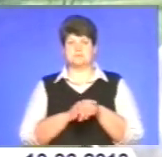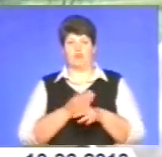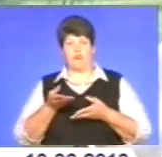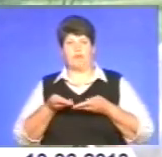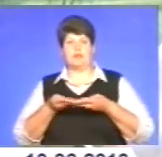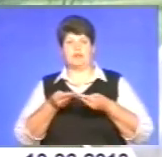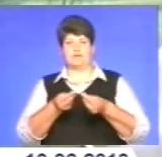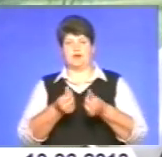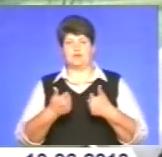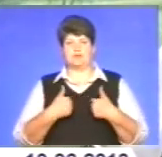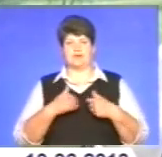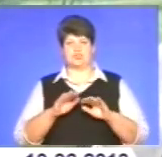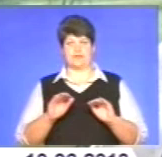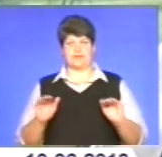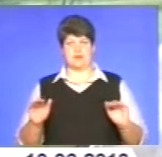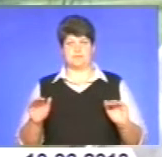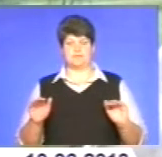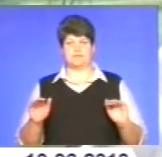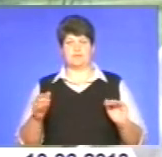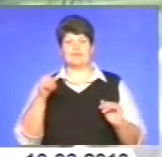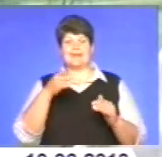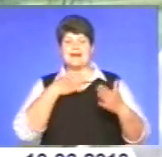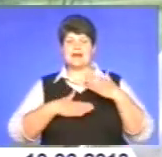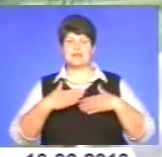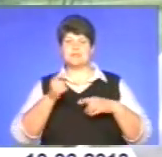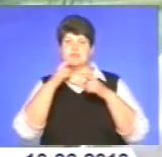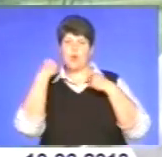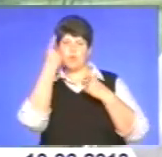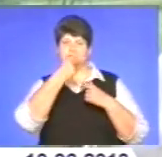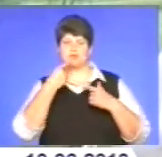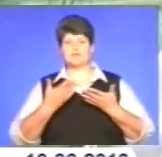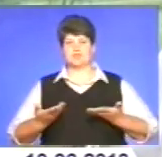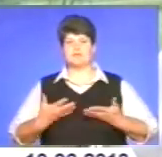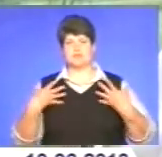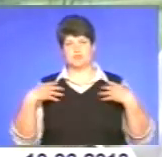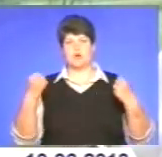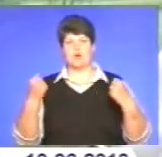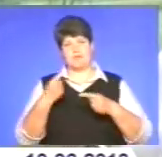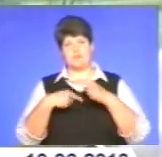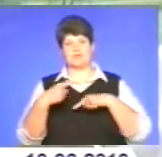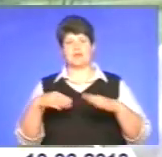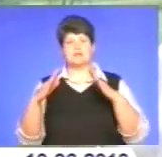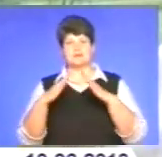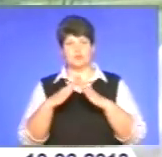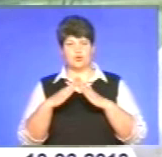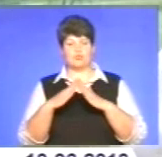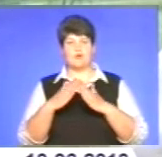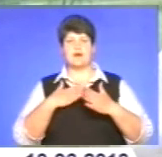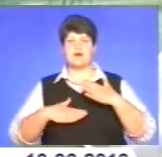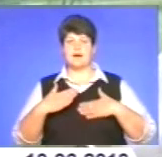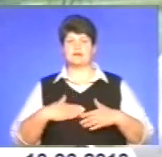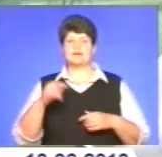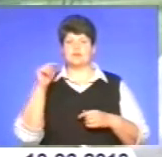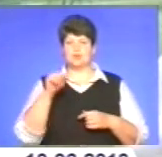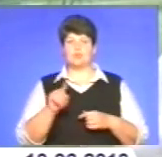впливають на наших дітей. В них радісні обличчя. Вони живі і здорові, повертаються додому. Ми раді те, що